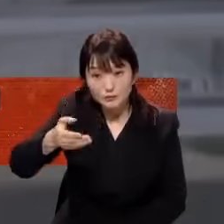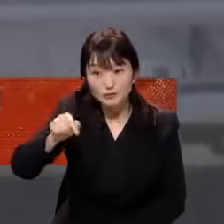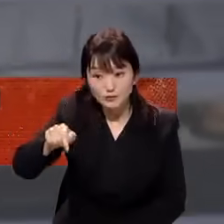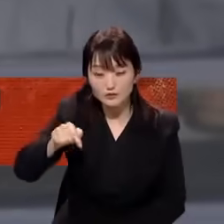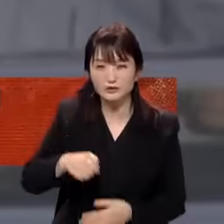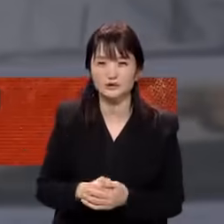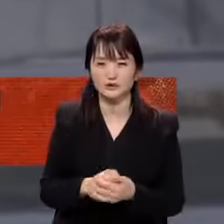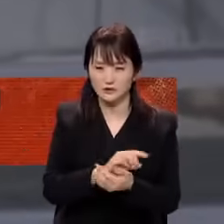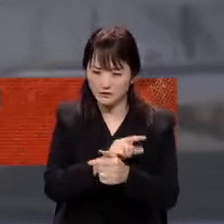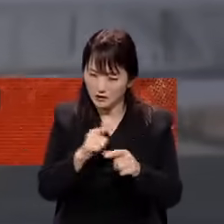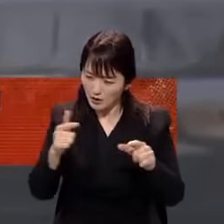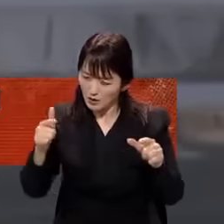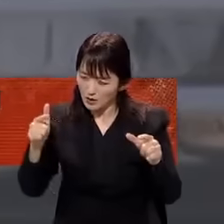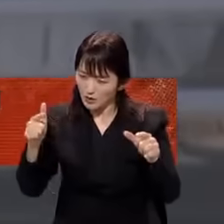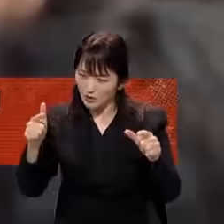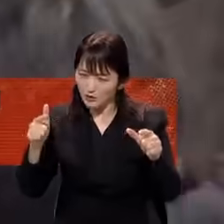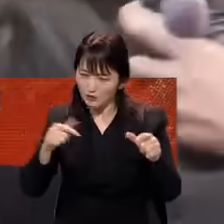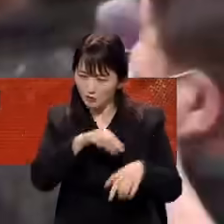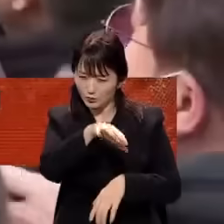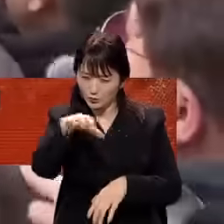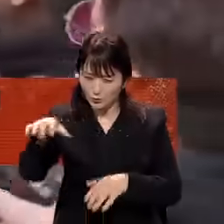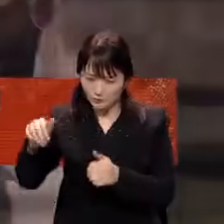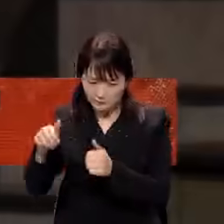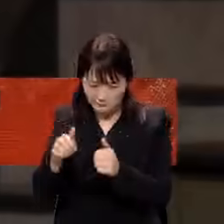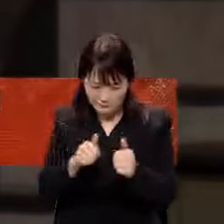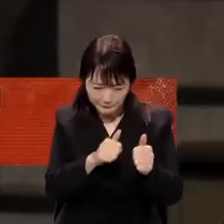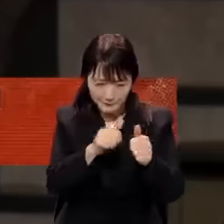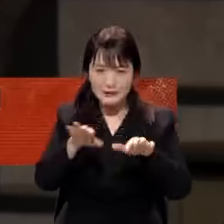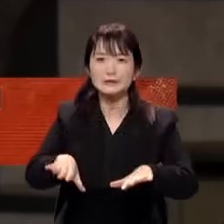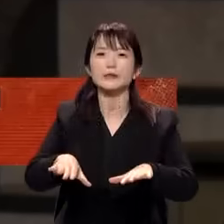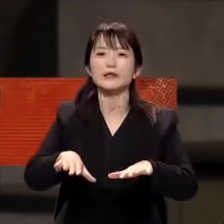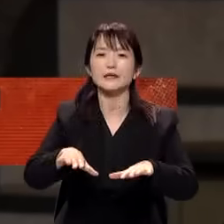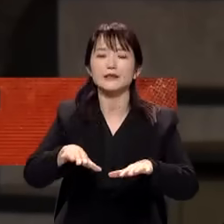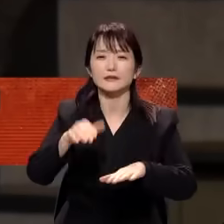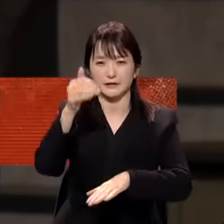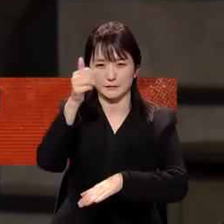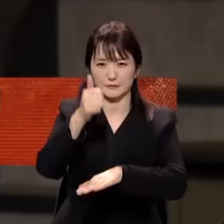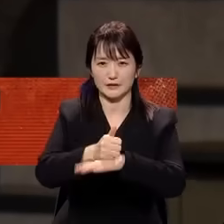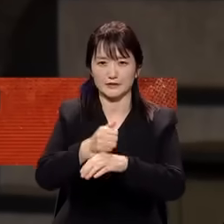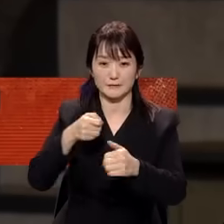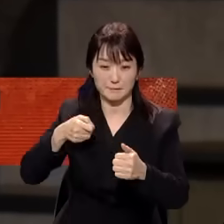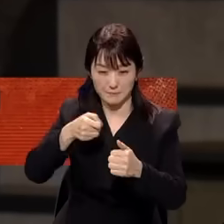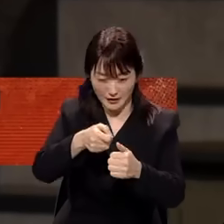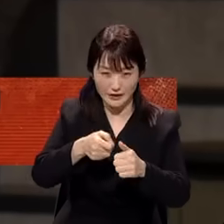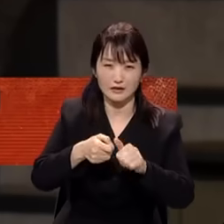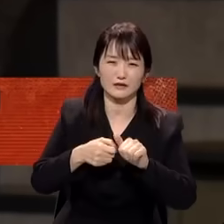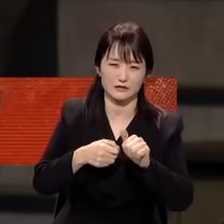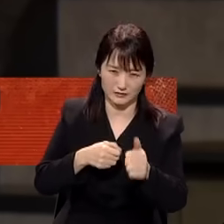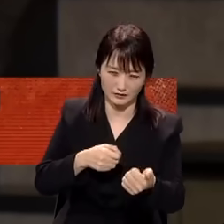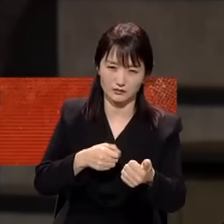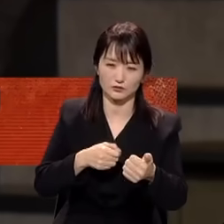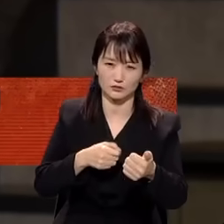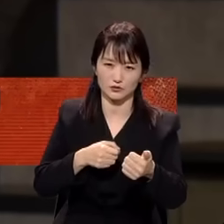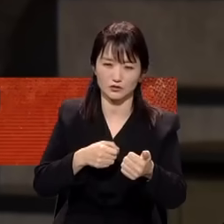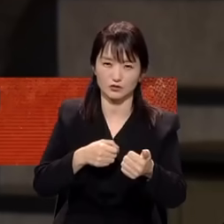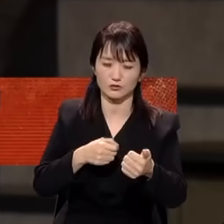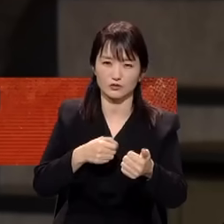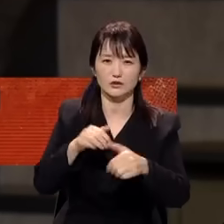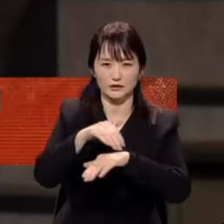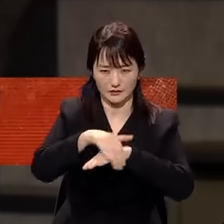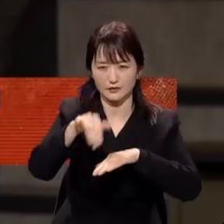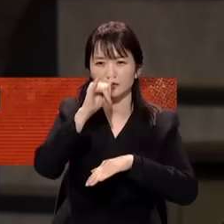다수의 시도 끝에 이번에 범행에 성공을 한 것이다 이렇게 해서 계획범죄 가능성에 대해서 상당히 그 비중을 두고